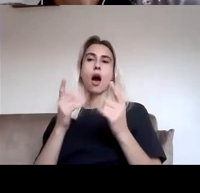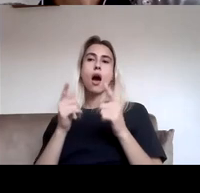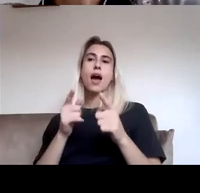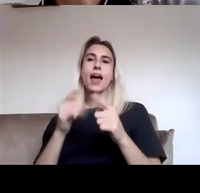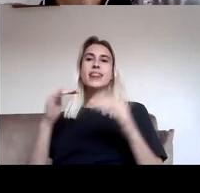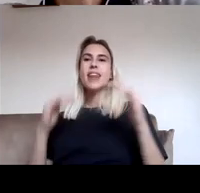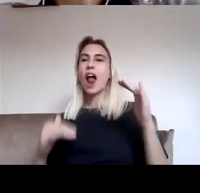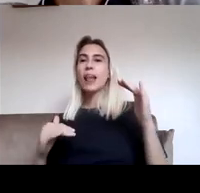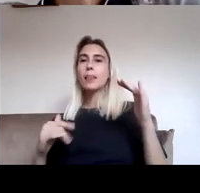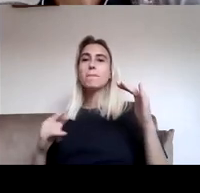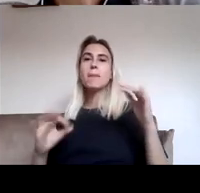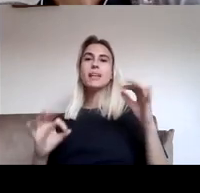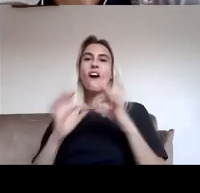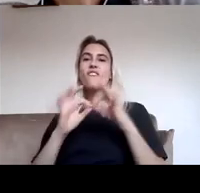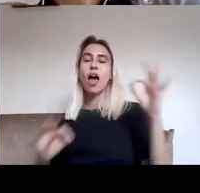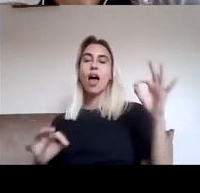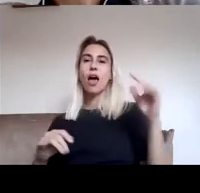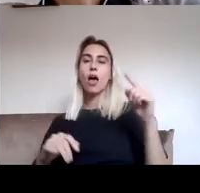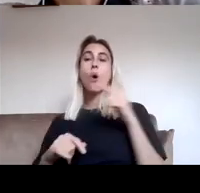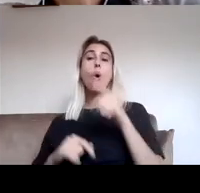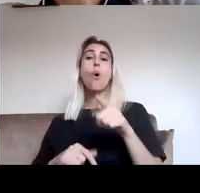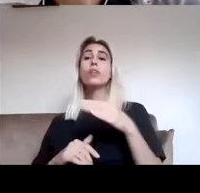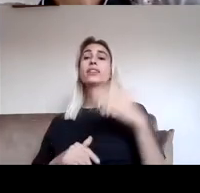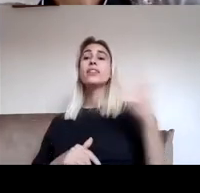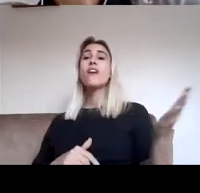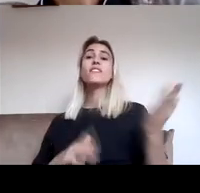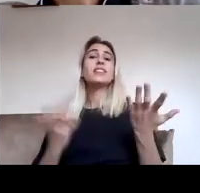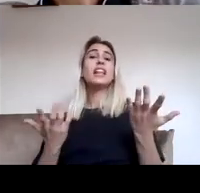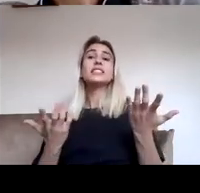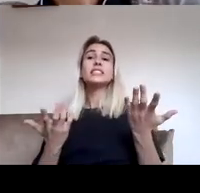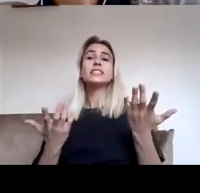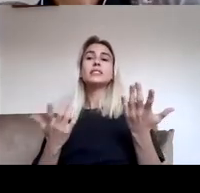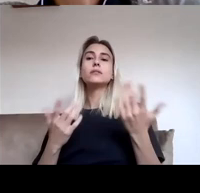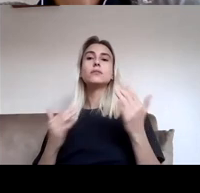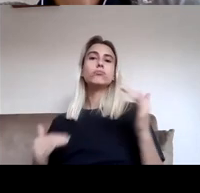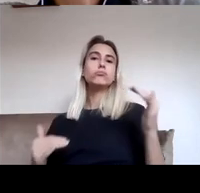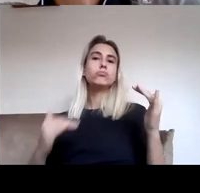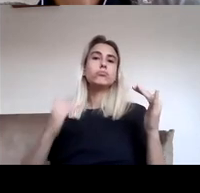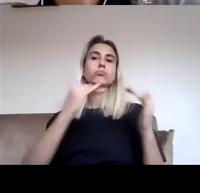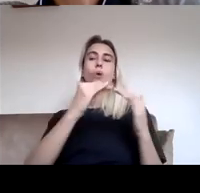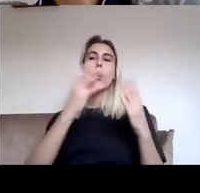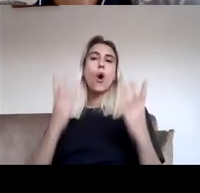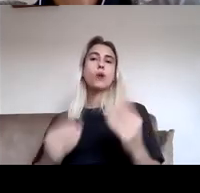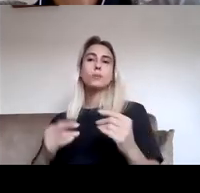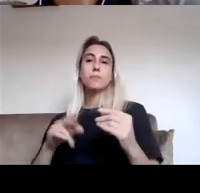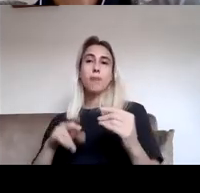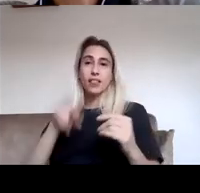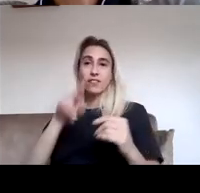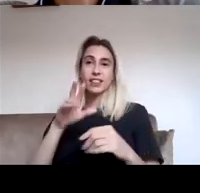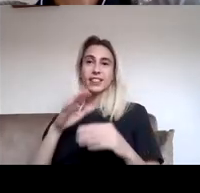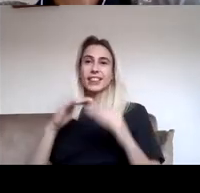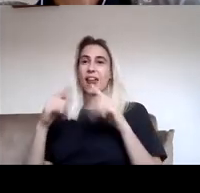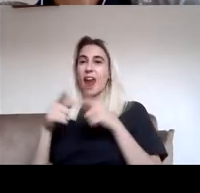yerden, mesafe bakımından. Hani o tarafa nasıl bir lifting yapılmış? Yani merdivenin kenarından